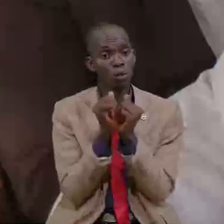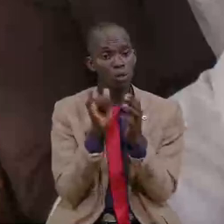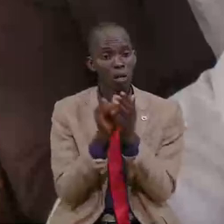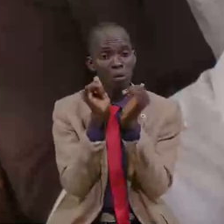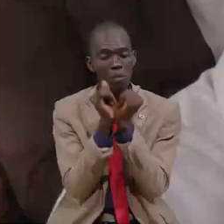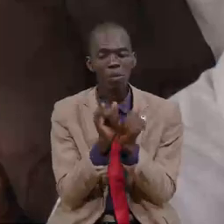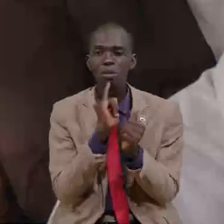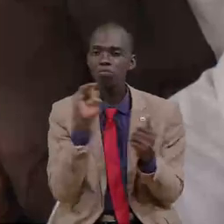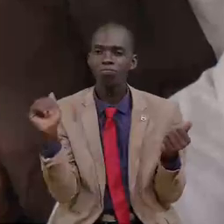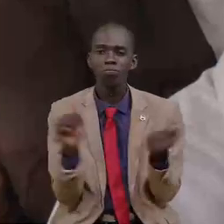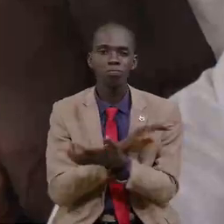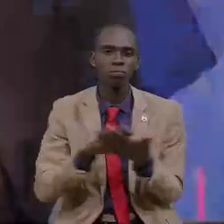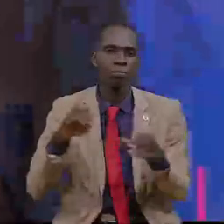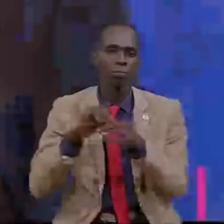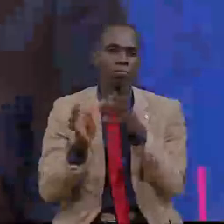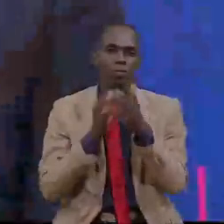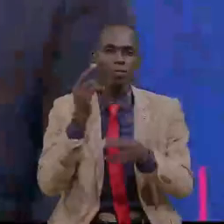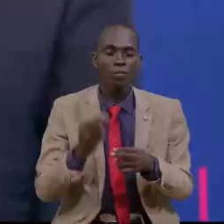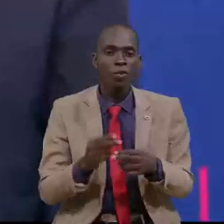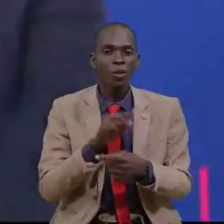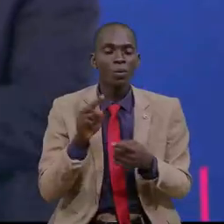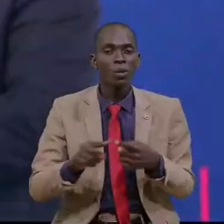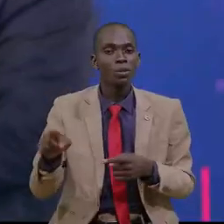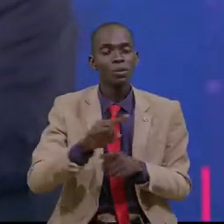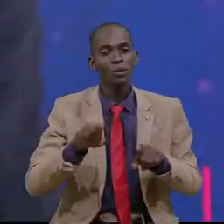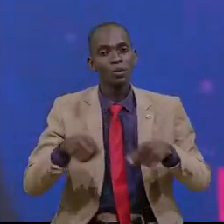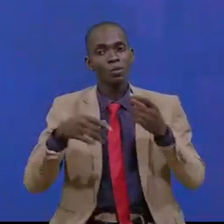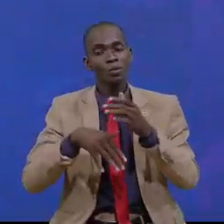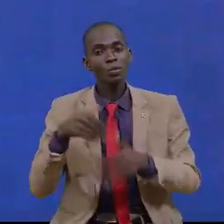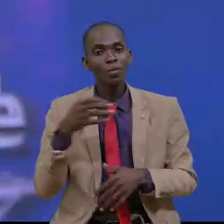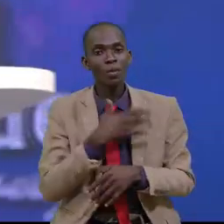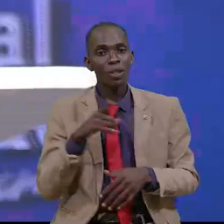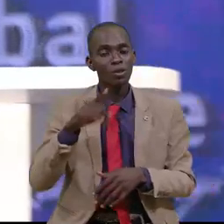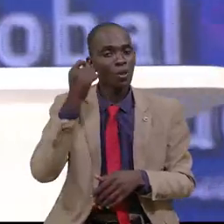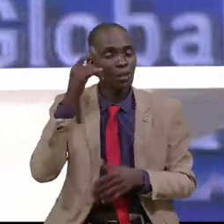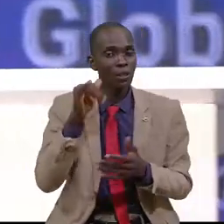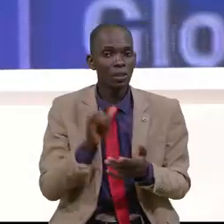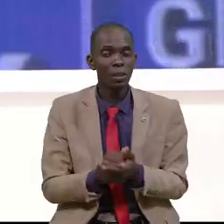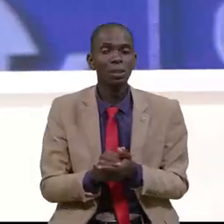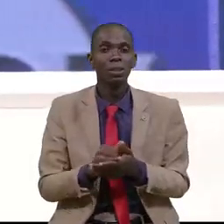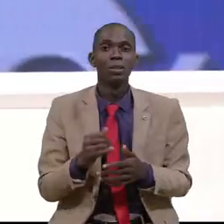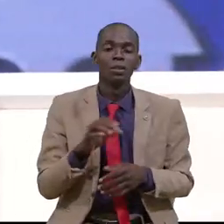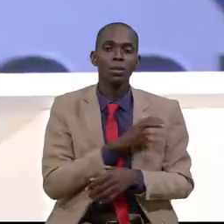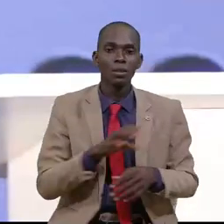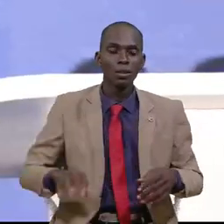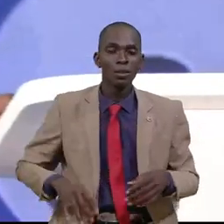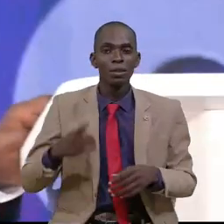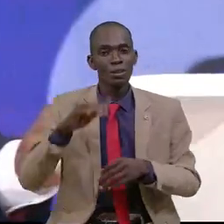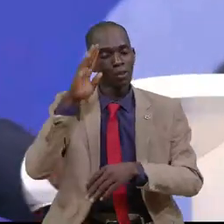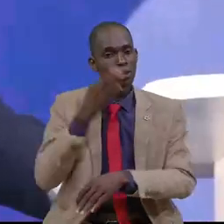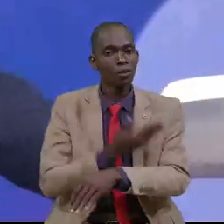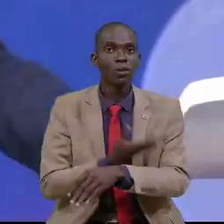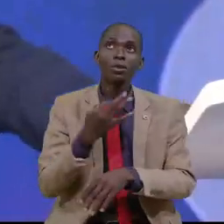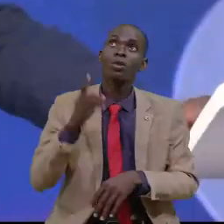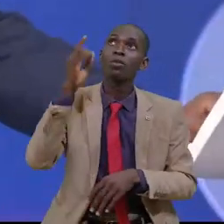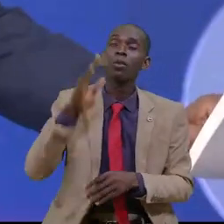nom de Jésus. Quand tu sors et que tu comprends que Christ, le Fils de Dieu, a payé tout le